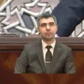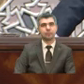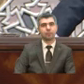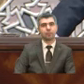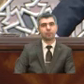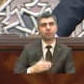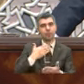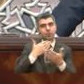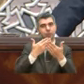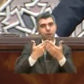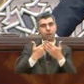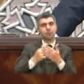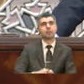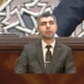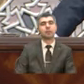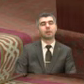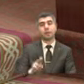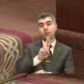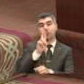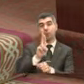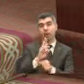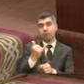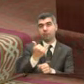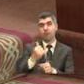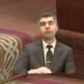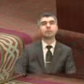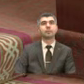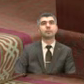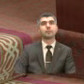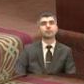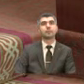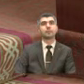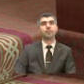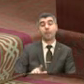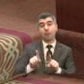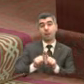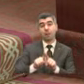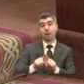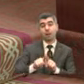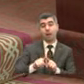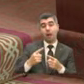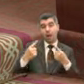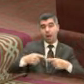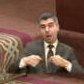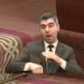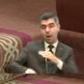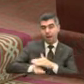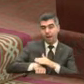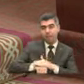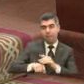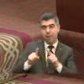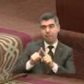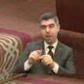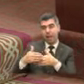شكرا سيدنا المحترم على هذا السؤال الهام. طبعا هي ملاعب القرب للممارسين الرياضيين